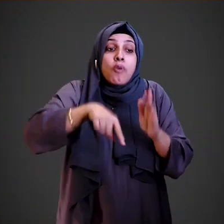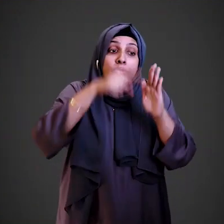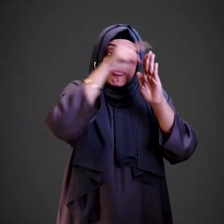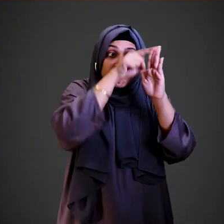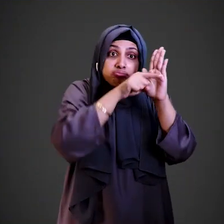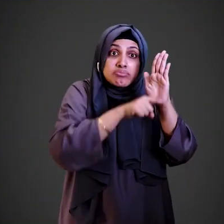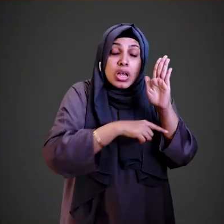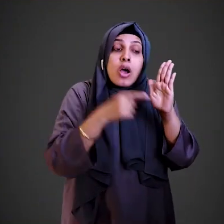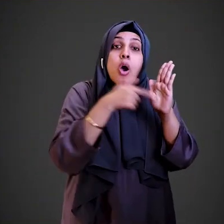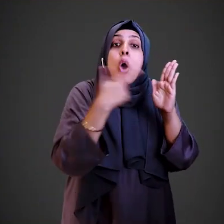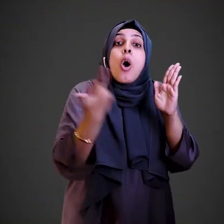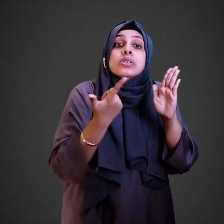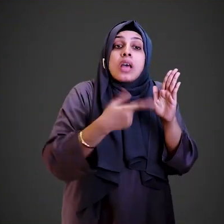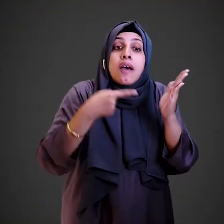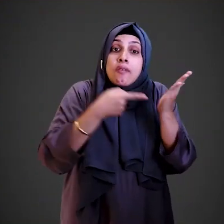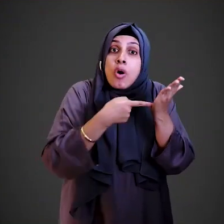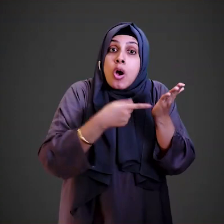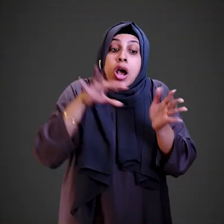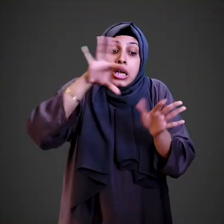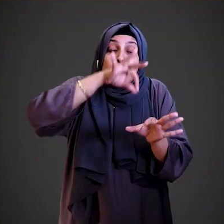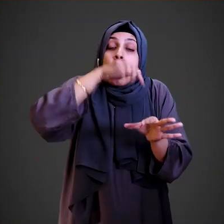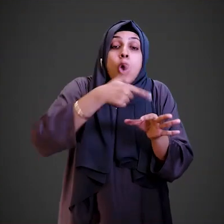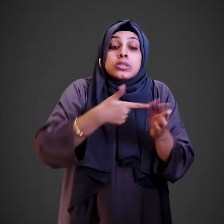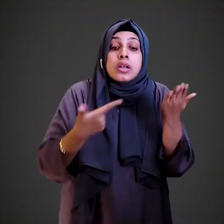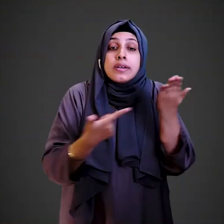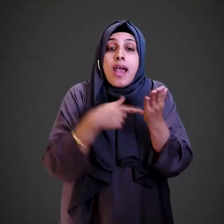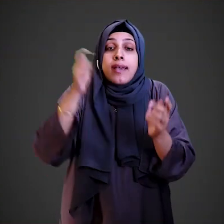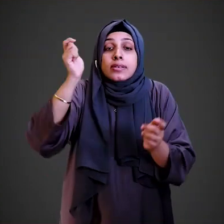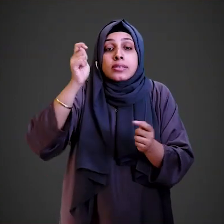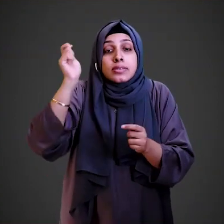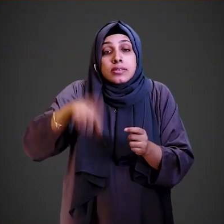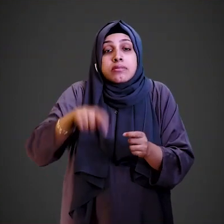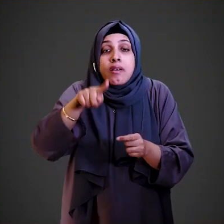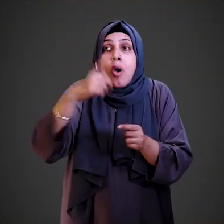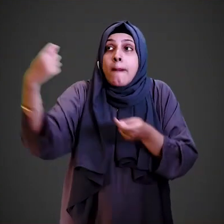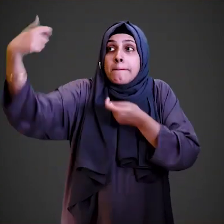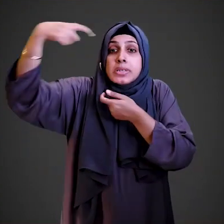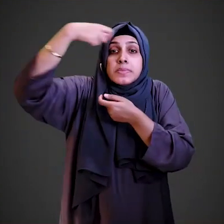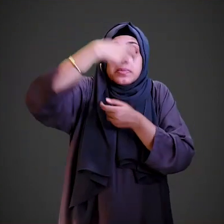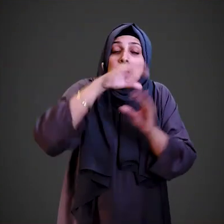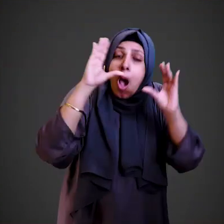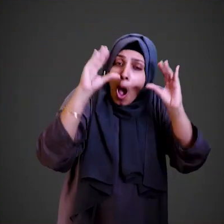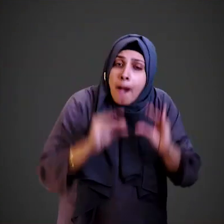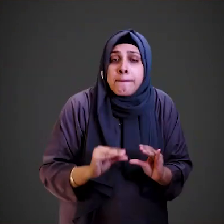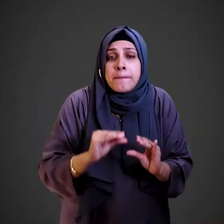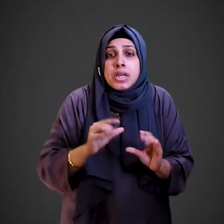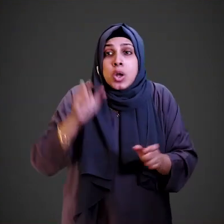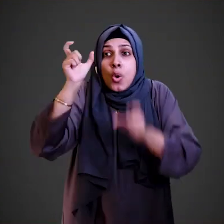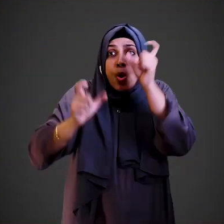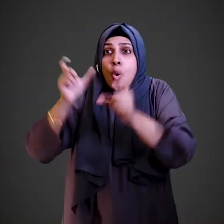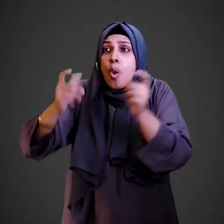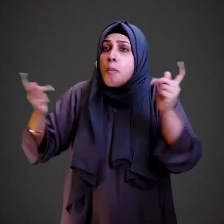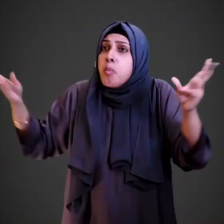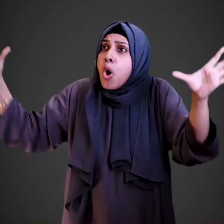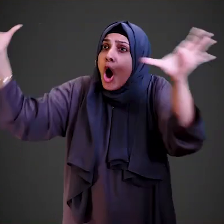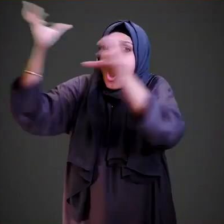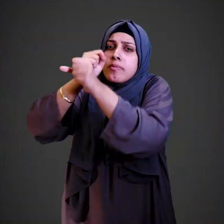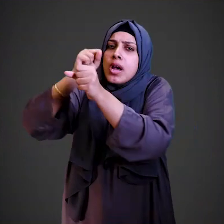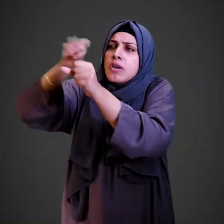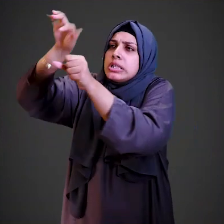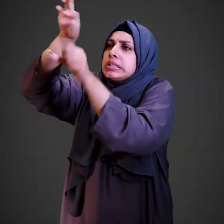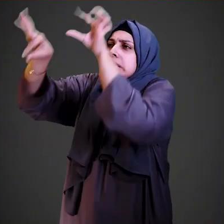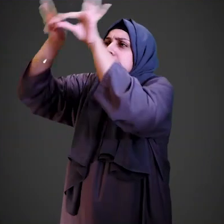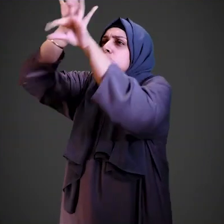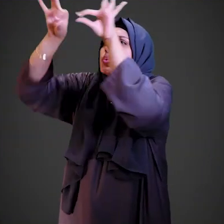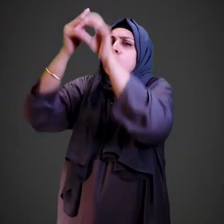ہے جہاں ٹیکس ادا کرنے کی شرح جو ہے وہ بہت کم ہے۔ بہت کم آبادی جو ہے وہ ٹیکس ادا